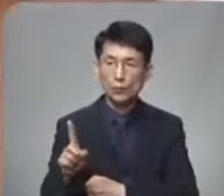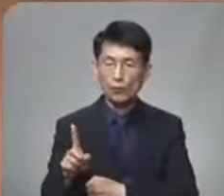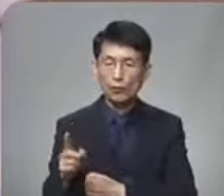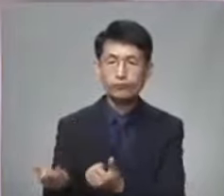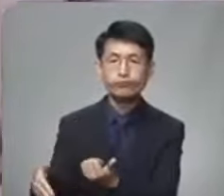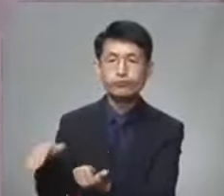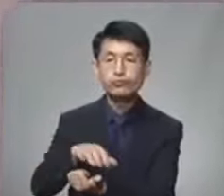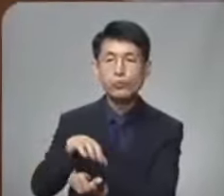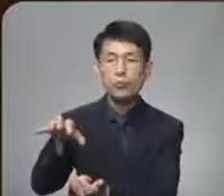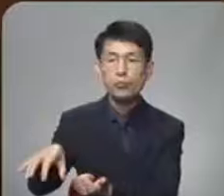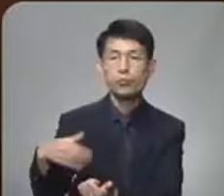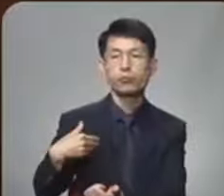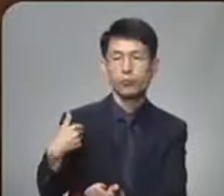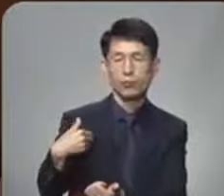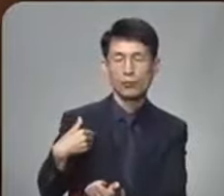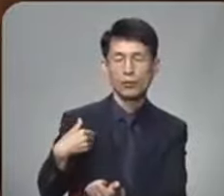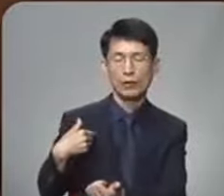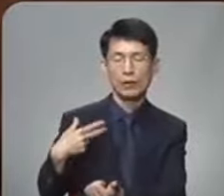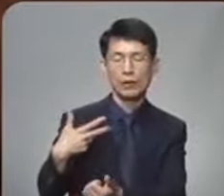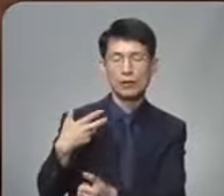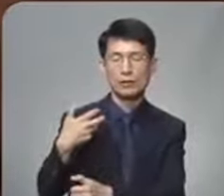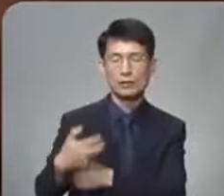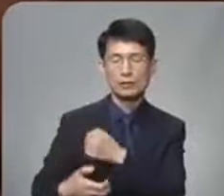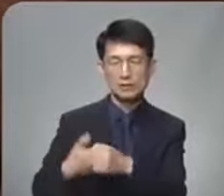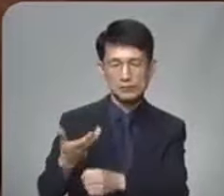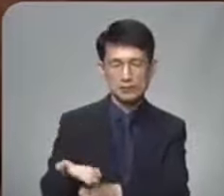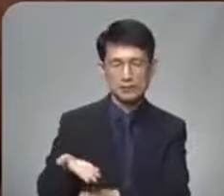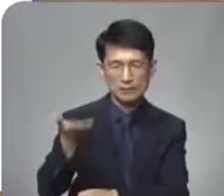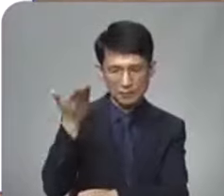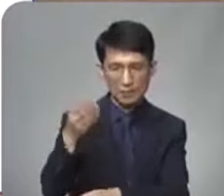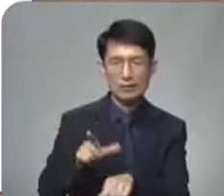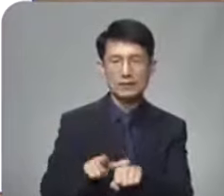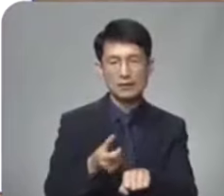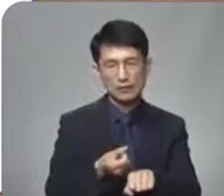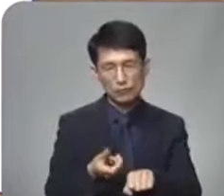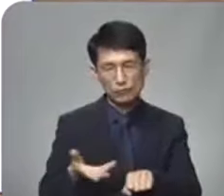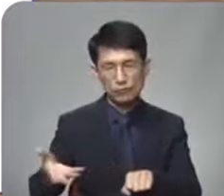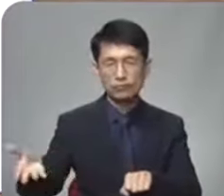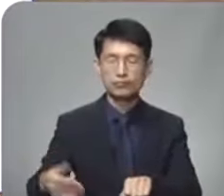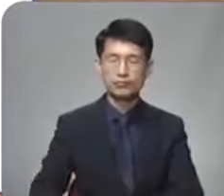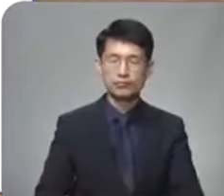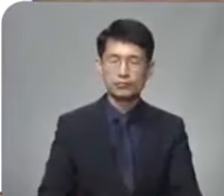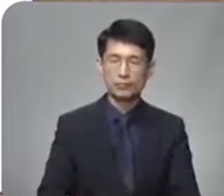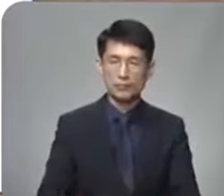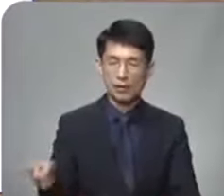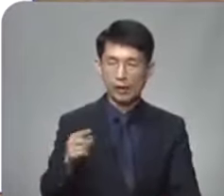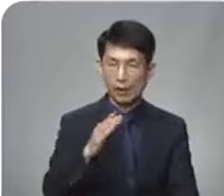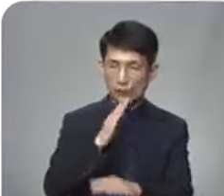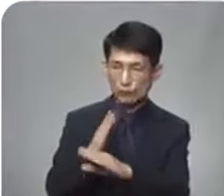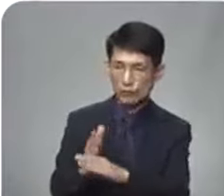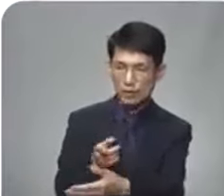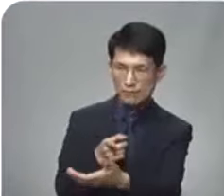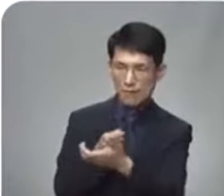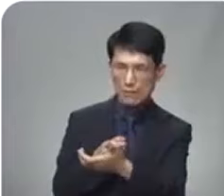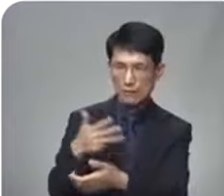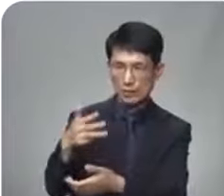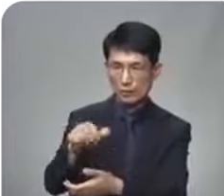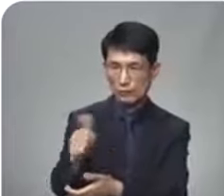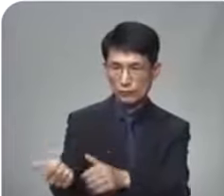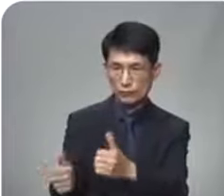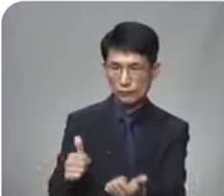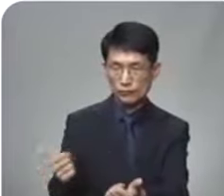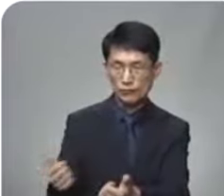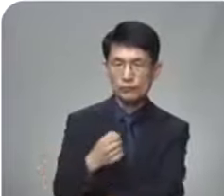어디에 쳤는지도 모른채 70년 넘는 세월을 보냈습니다 오빠가 적군 여명을 사살한 영웅이었다는 것도